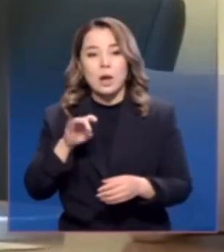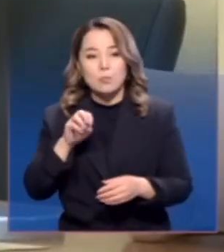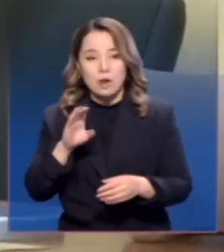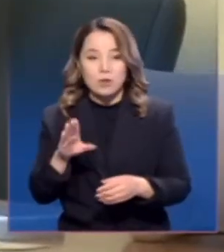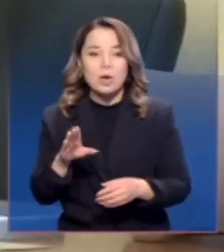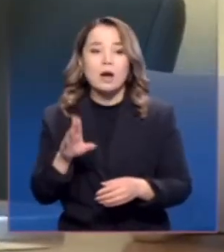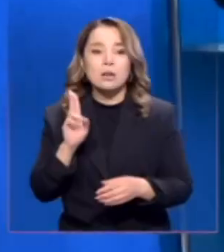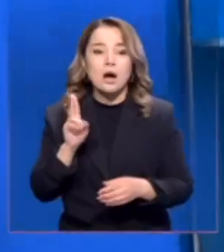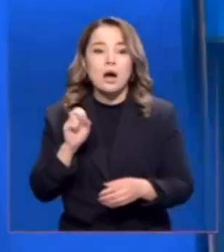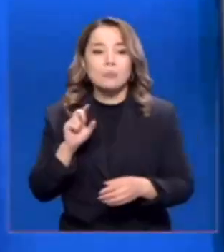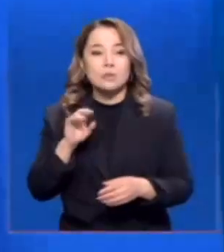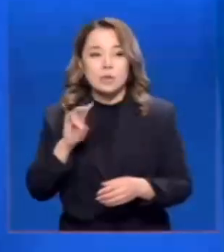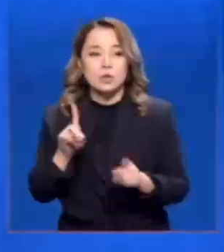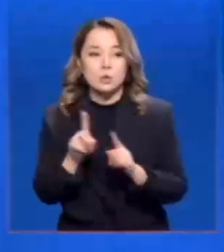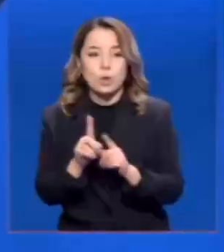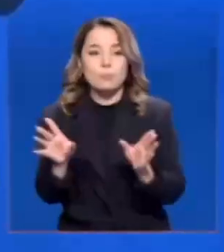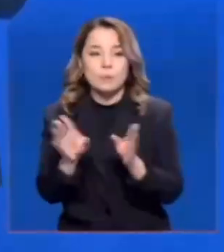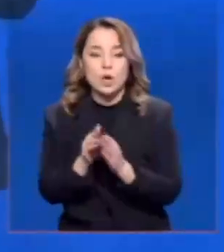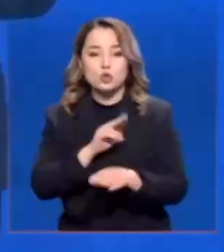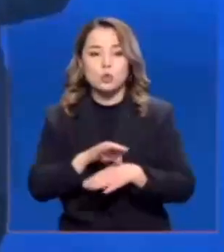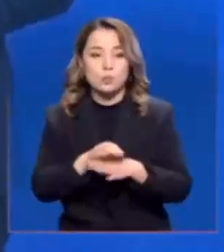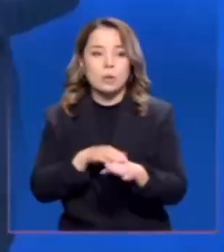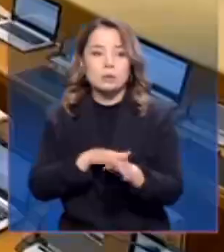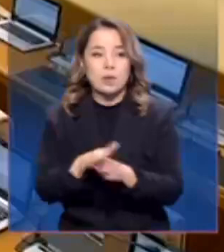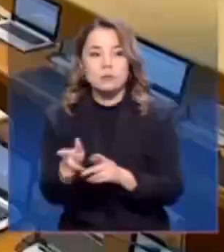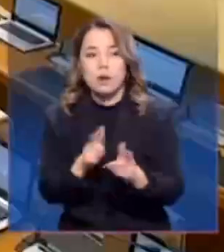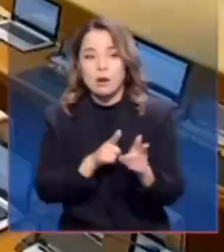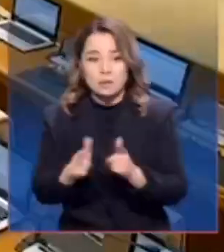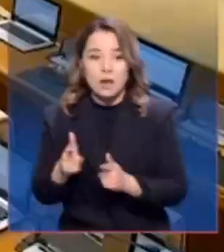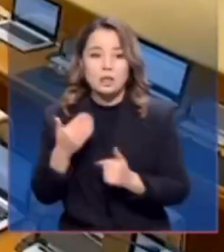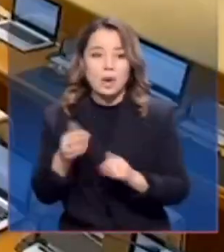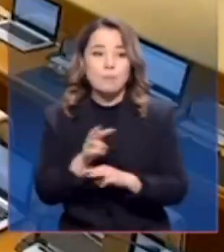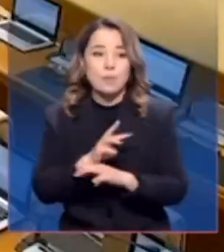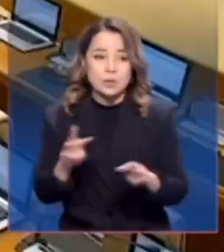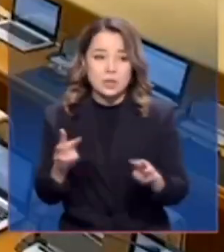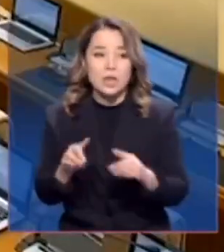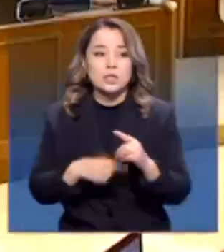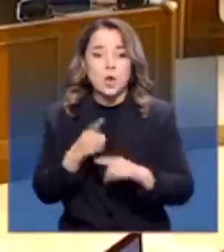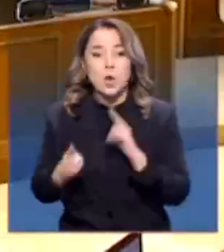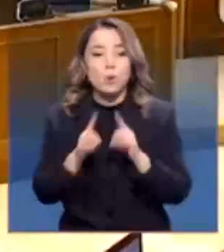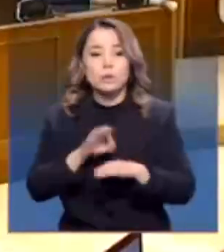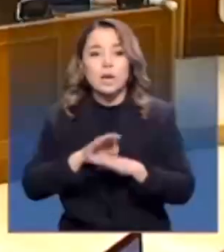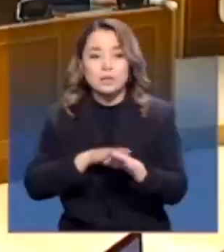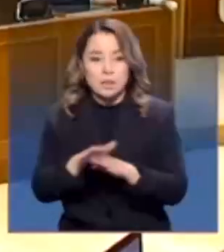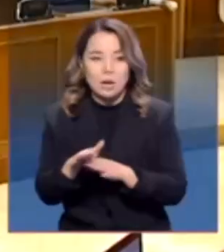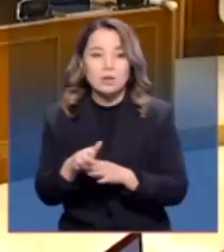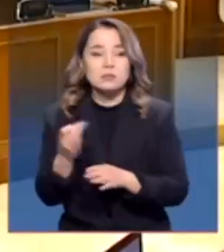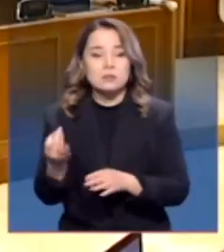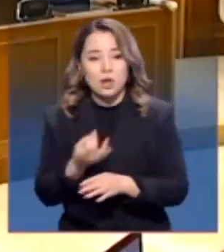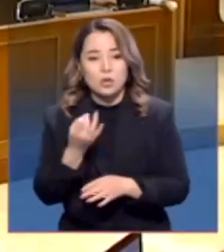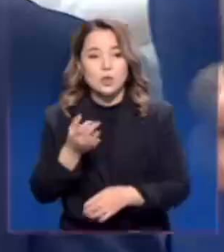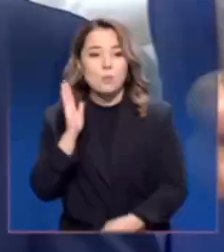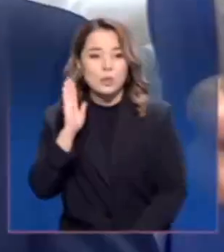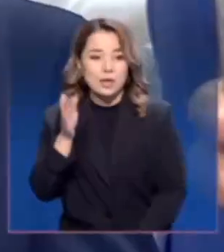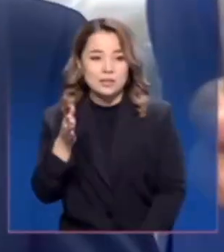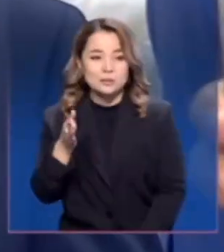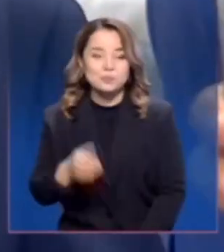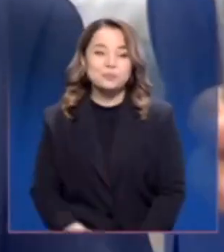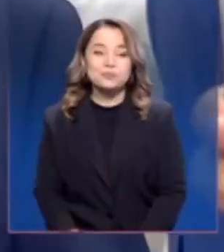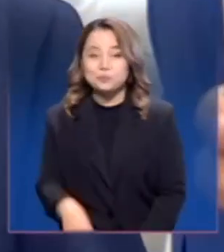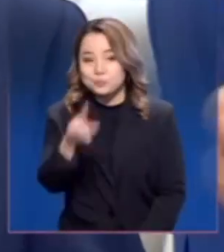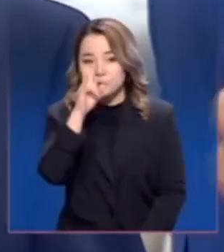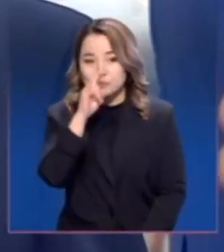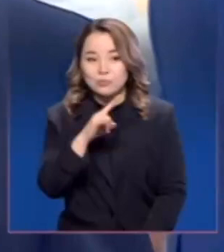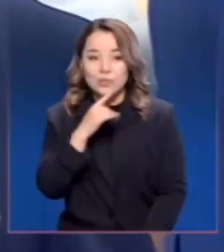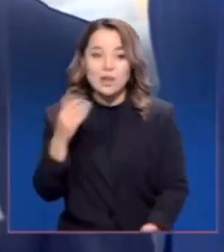Дайрабаев және Қарақат Әбденмен қоян қолтық жұмыс істеуге дайын. Десе де мәжілістің келесі отырыстары тартысты болатын секілді.